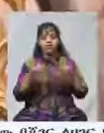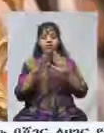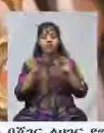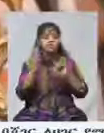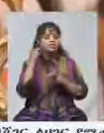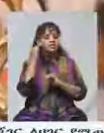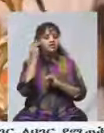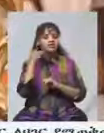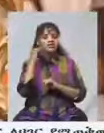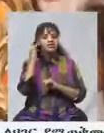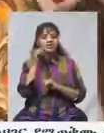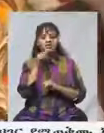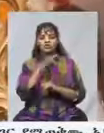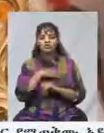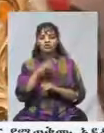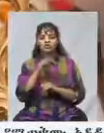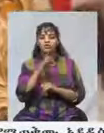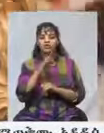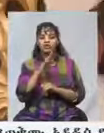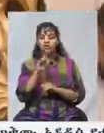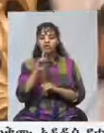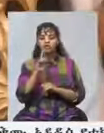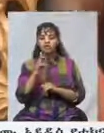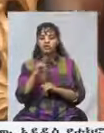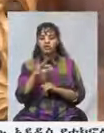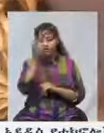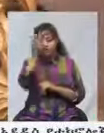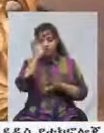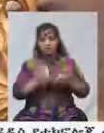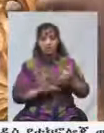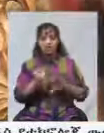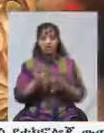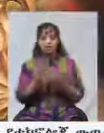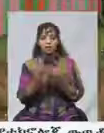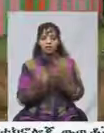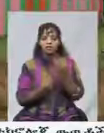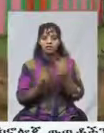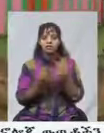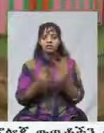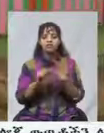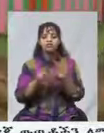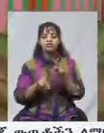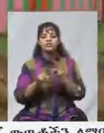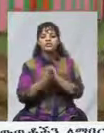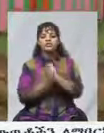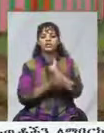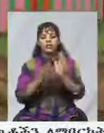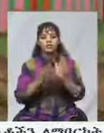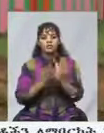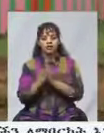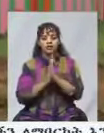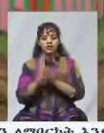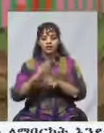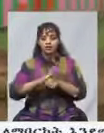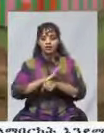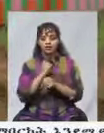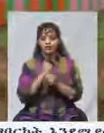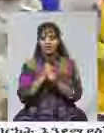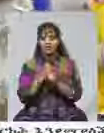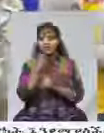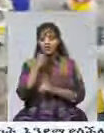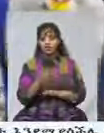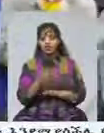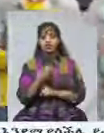ሚኒስቴር ሚኒስትር ወይዘሮ ሙፈሪያት ካሚል መንግስት በሚያደርገው ያላሰለሰ ጥረት የህዝቦችን መሰረታዊ ፍላጎት ለማሟላት እንደሚሰራ ጠቅሰው